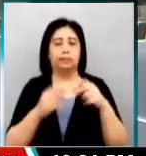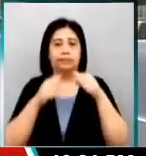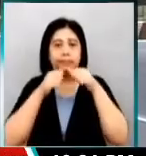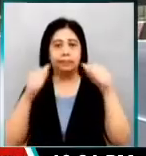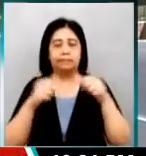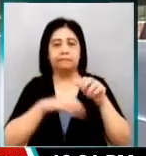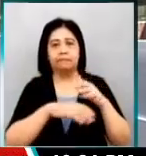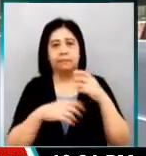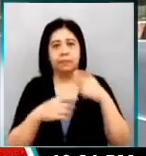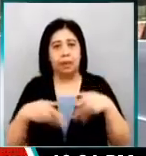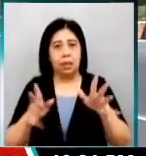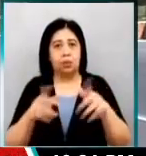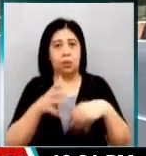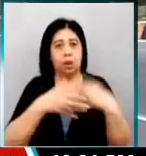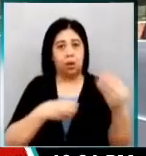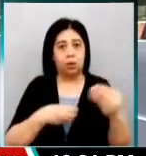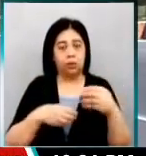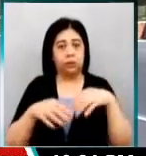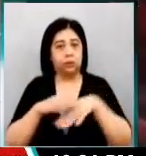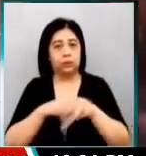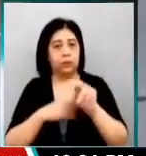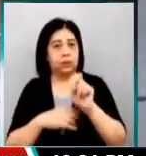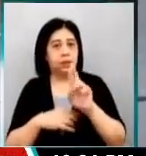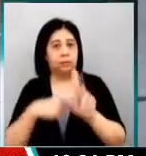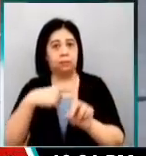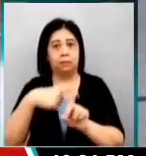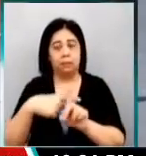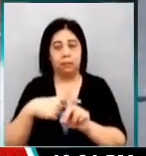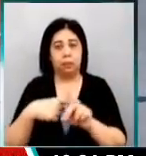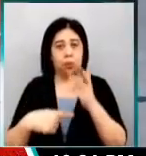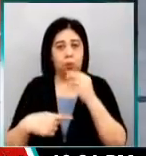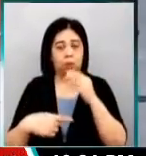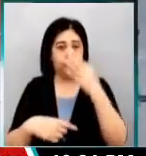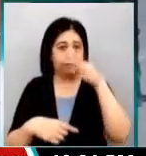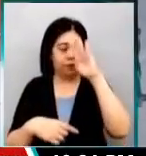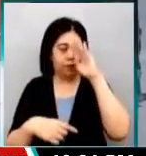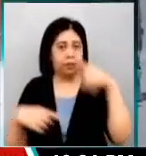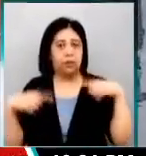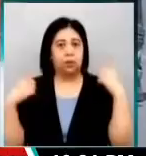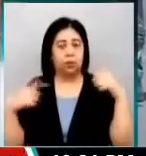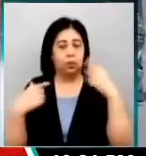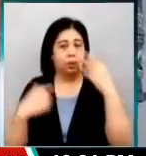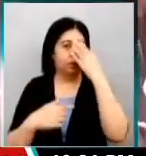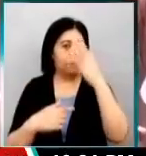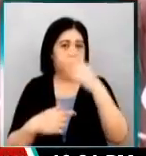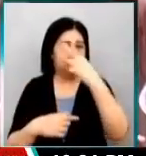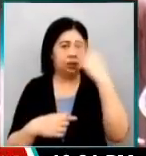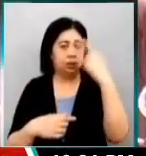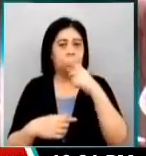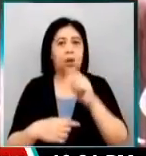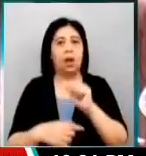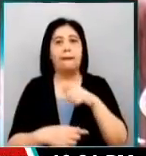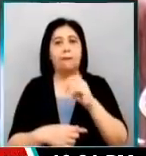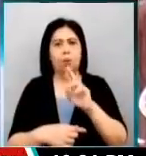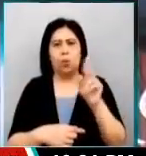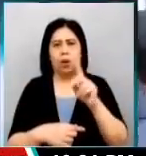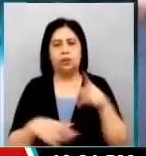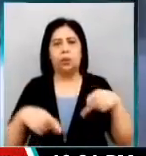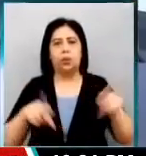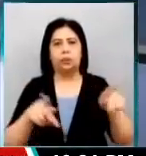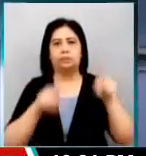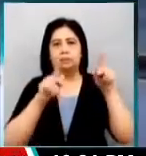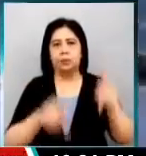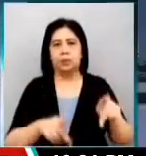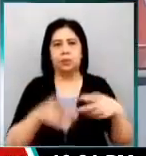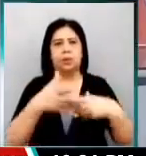lang makalabas-pasok ng NCR Plus o NCR, Cavite, Laguna, Bulacan at Rizal ay yung mga APOR o Authorized Persons Outside